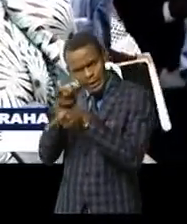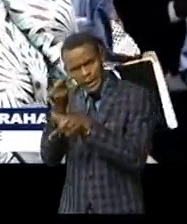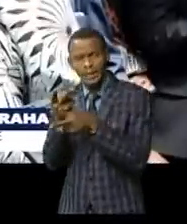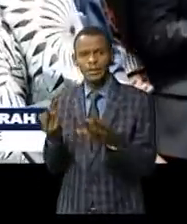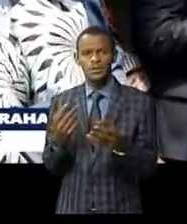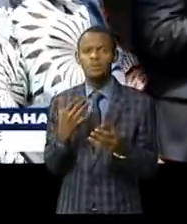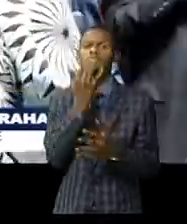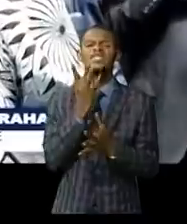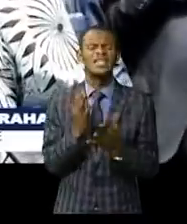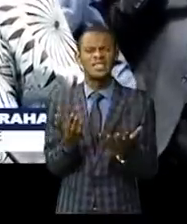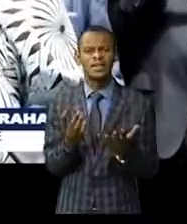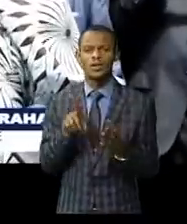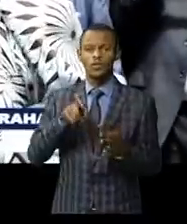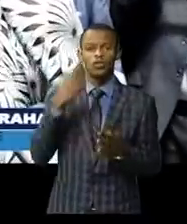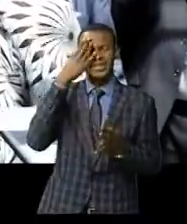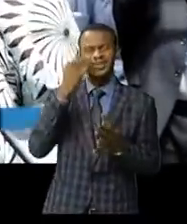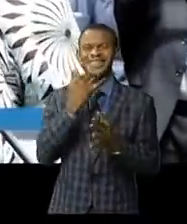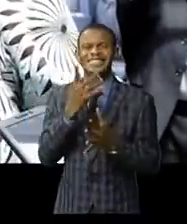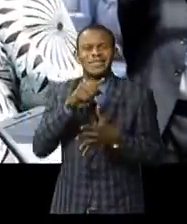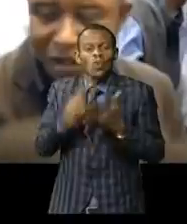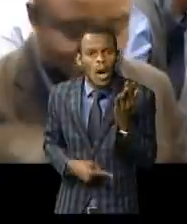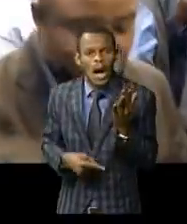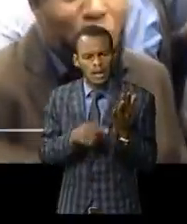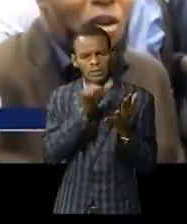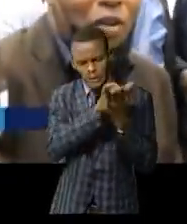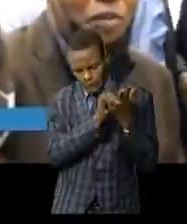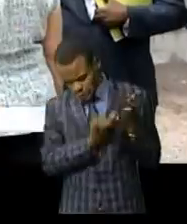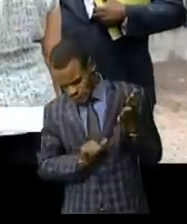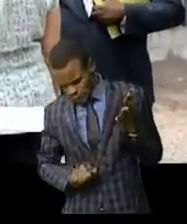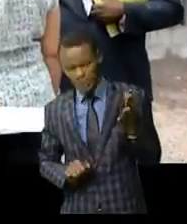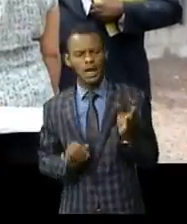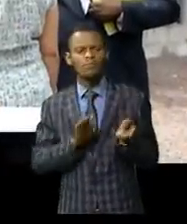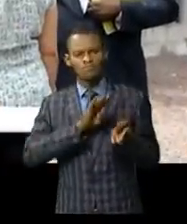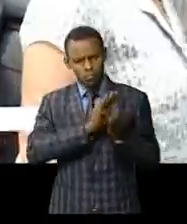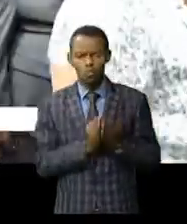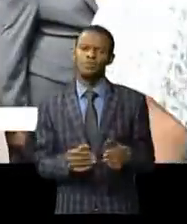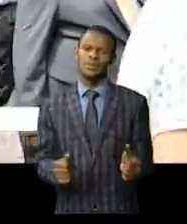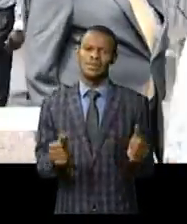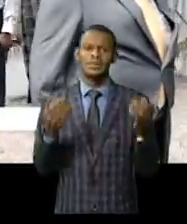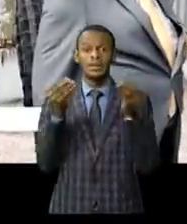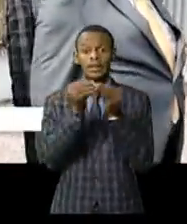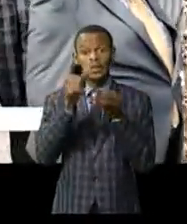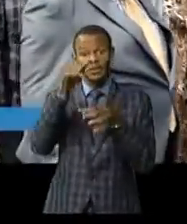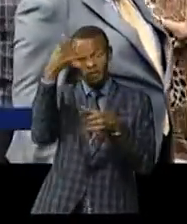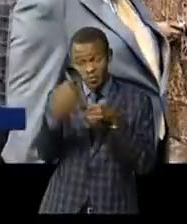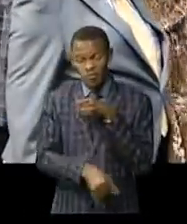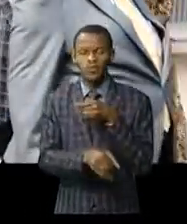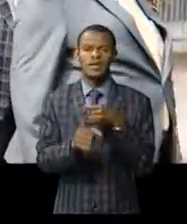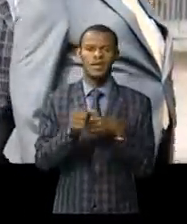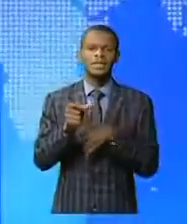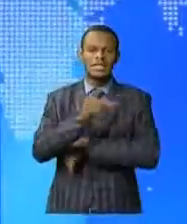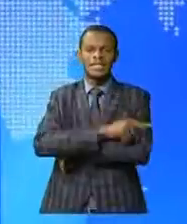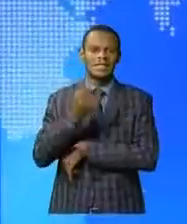de beaucoup de sécurité juridique, et puis passer aux actions. Ces assises ont fermé ses rideaux ce lundi au Centre